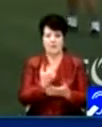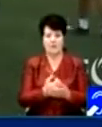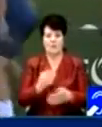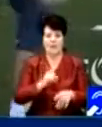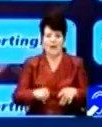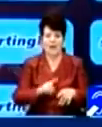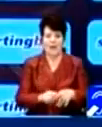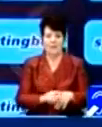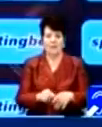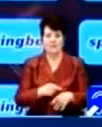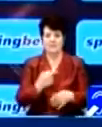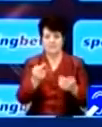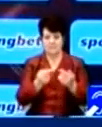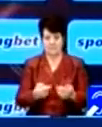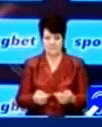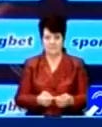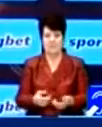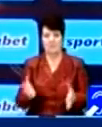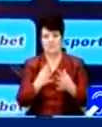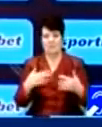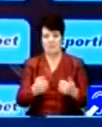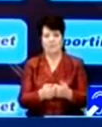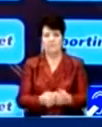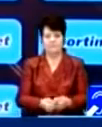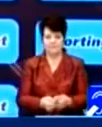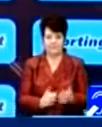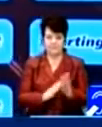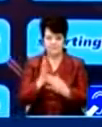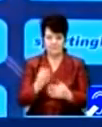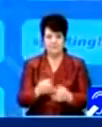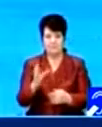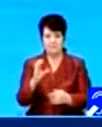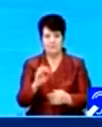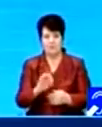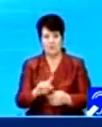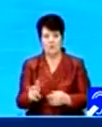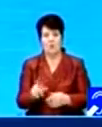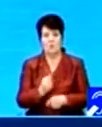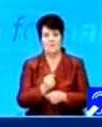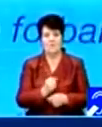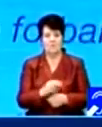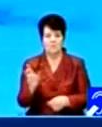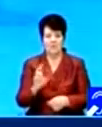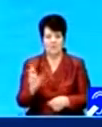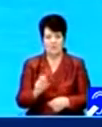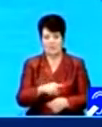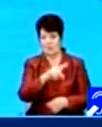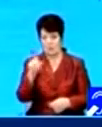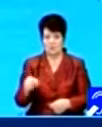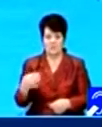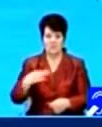mai repede, cât mai bine și după aceea formați. Crescuți cum au făcut spaniolii, cum au făcut nemții, cum au făcut belgenii, cum au făcut toți,